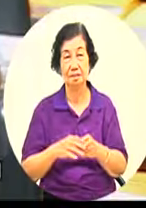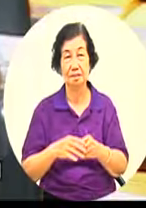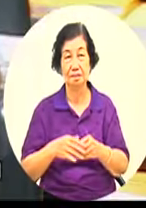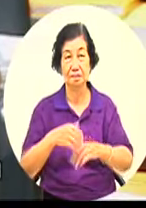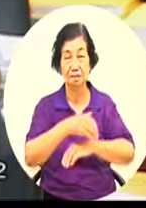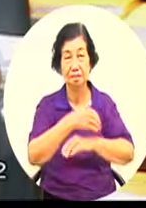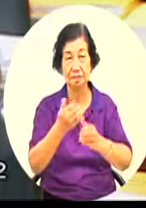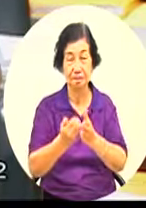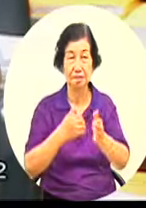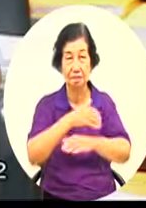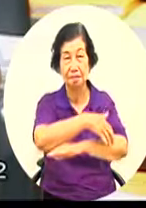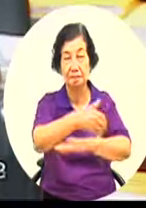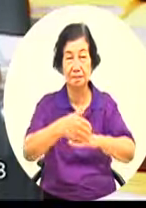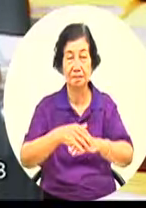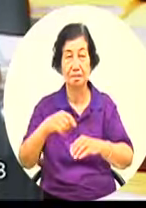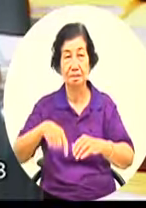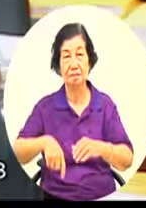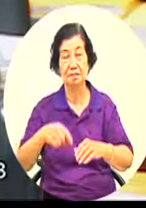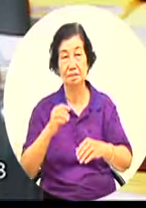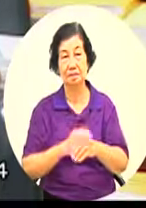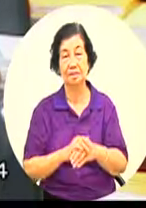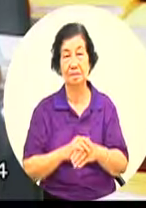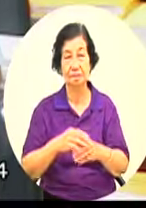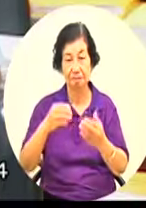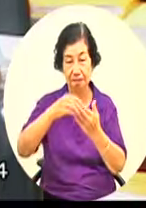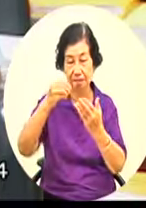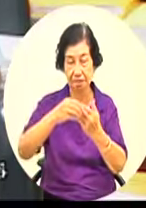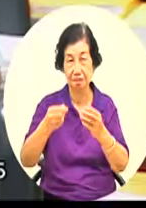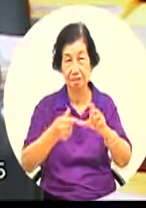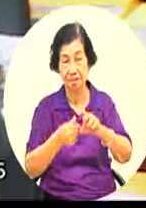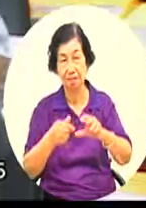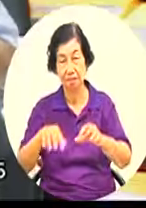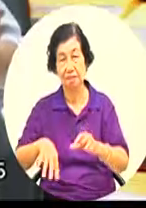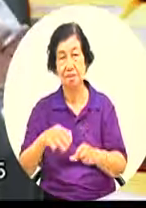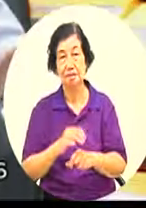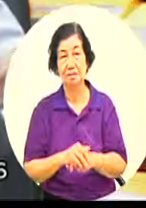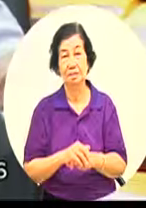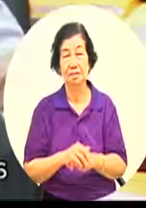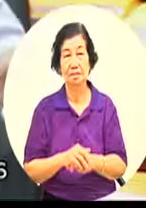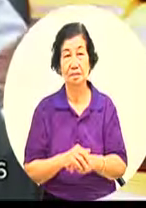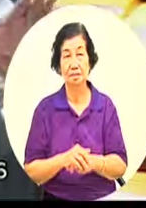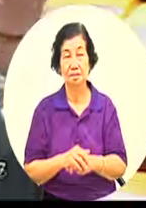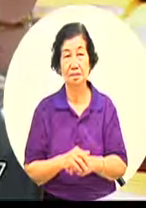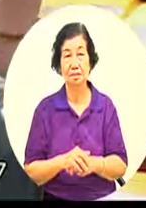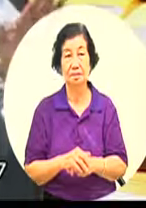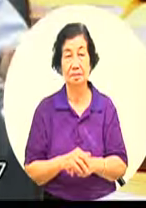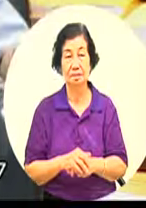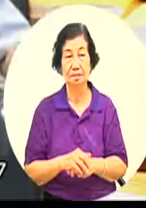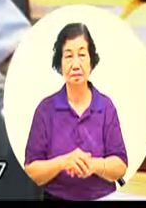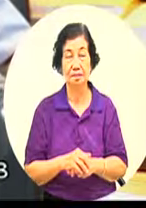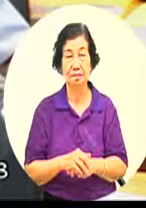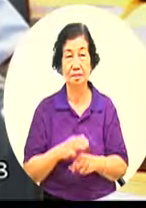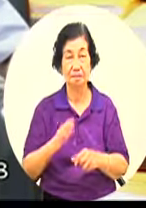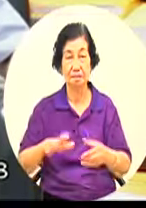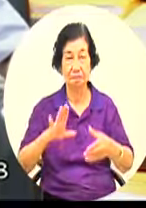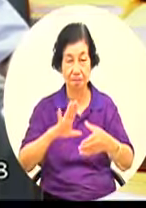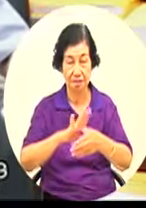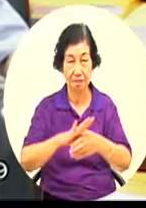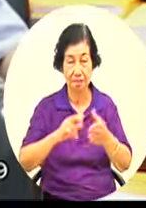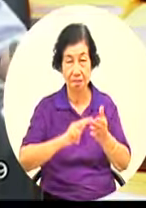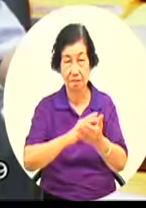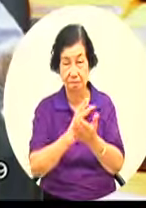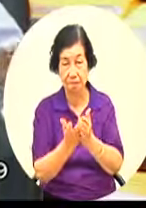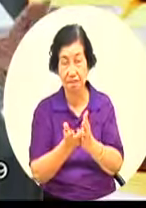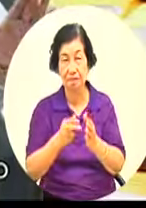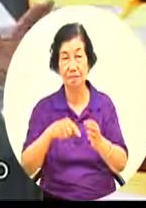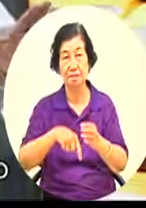个选区。其实我每次要问这个问题的时候，我常常想说，如果在均匀化的这样的文艺活动里面，到底